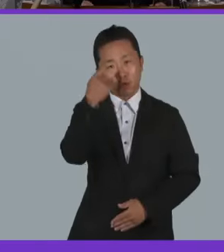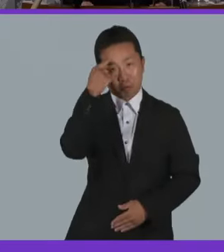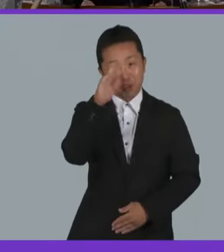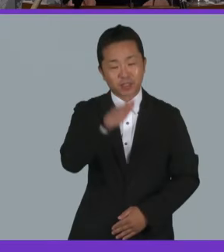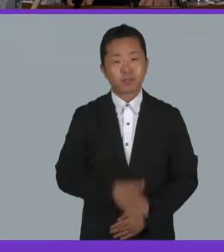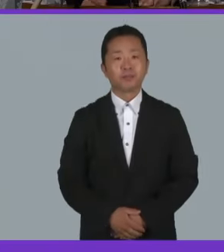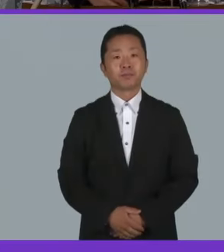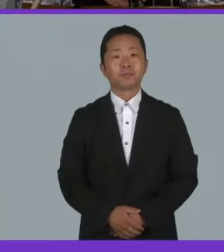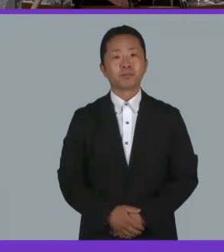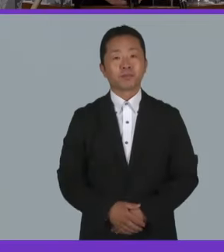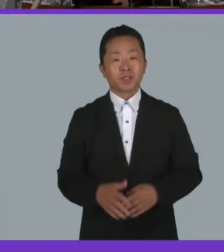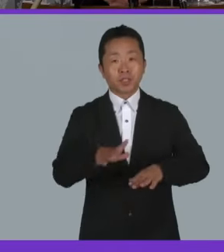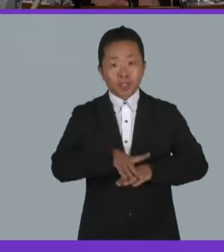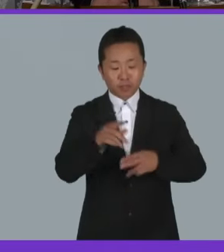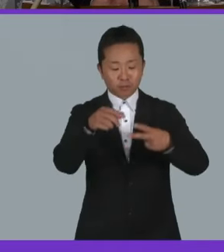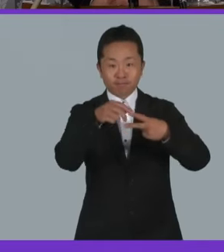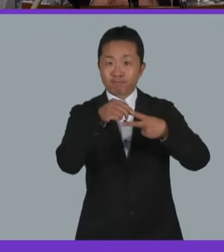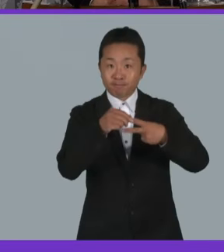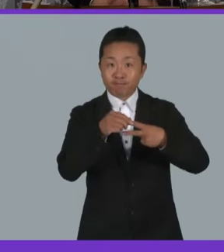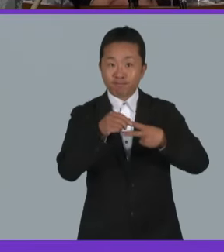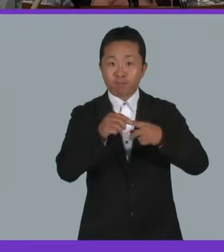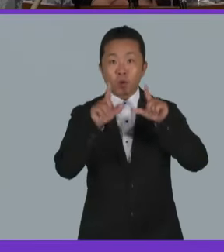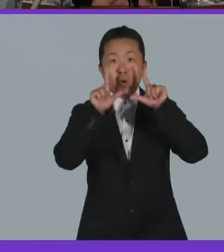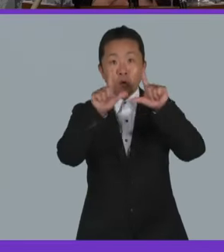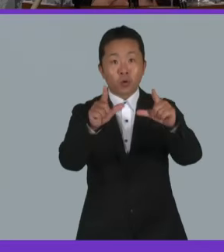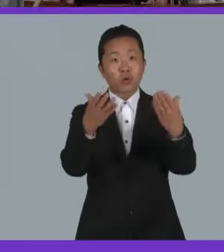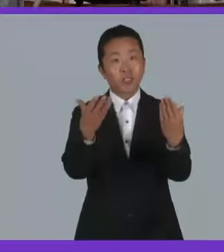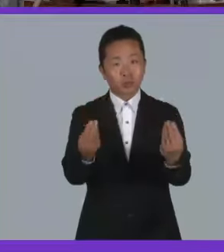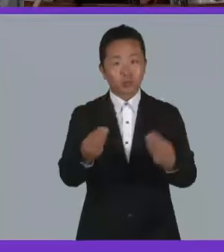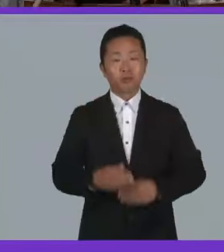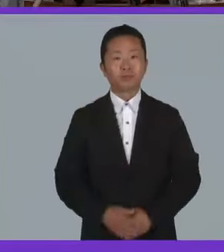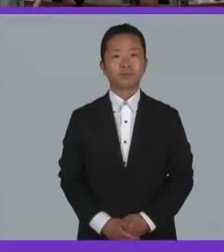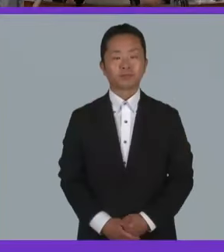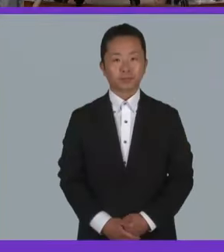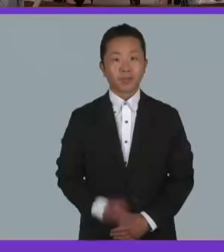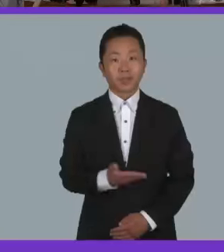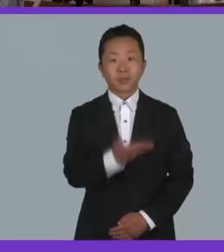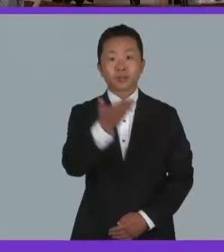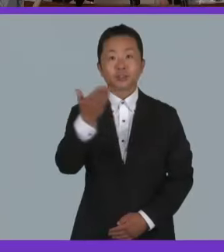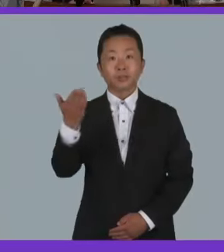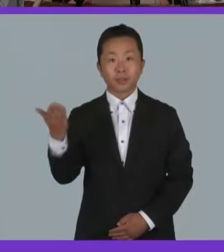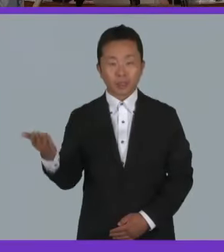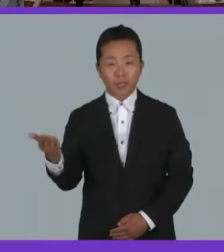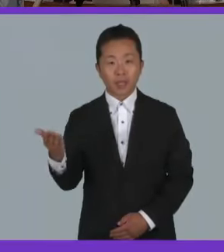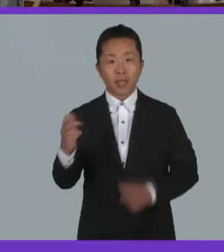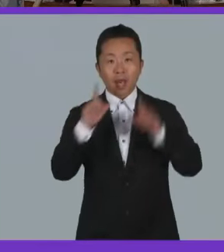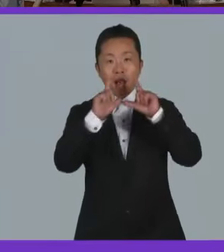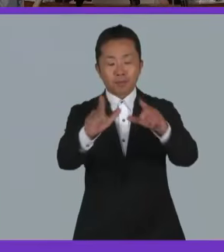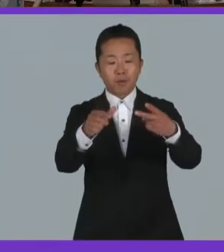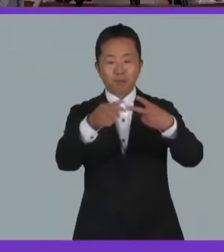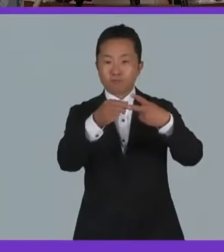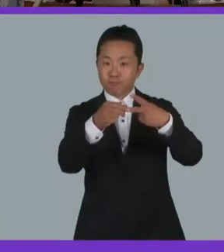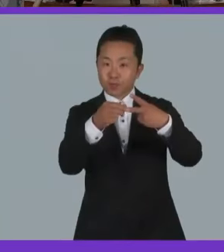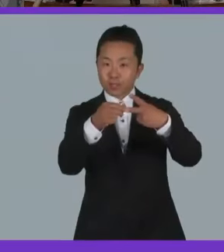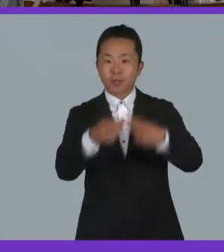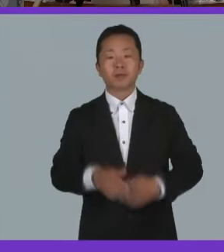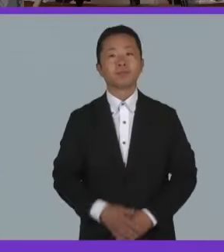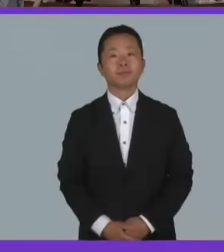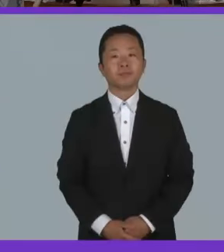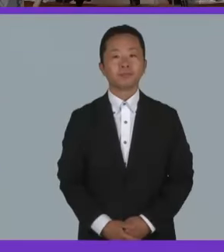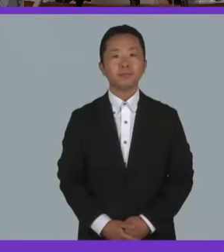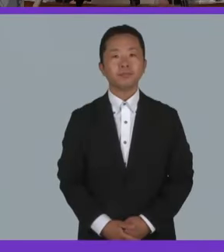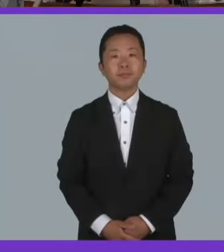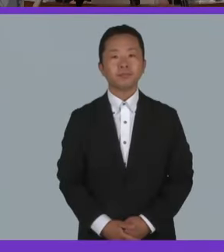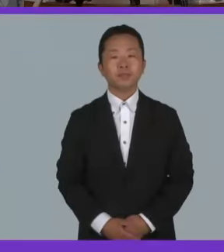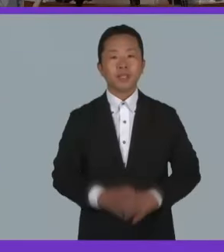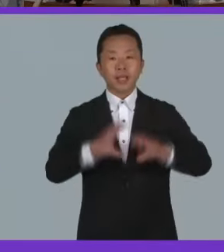から最初の発表案件1に関しては以上でございます。では続きまして、発表案件の2つ目に移らせていただきます。